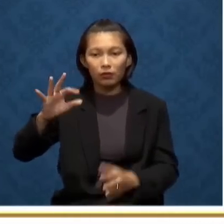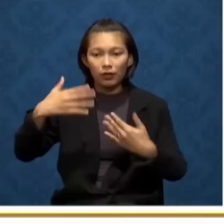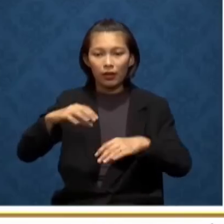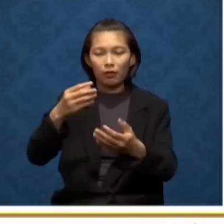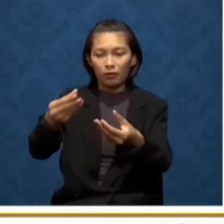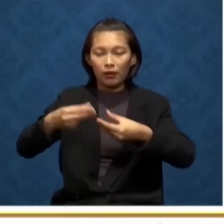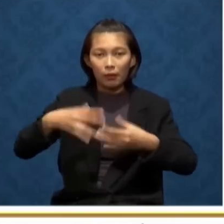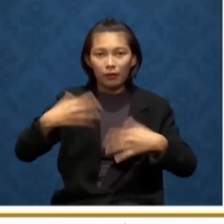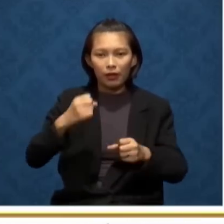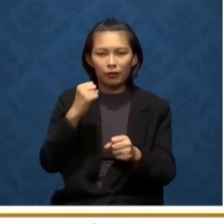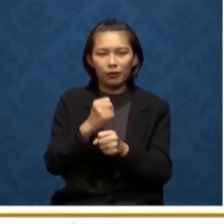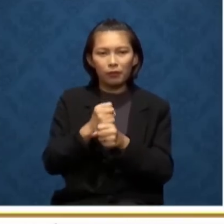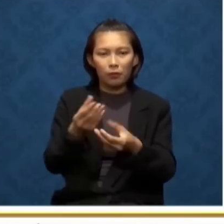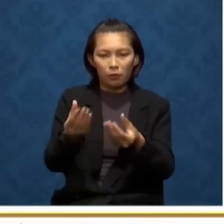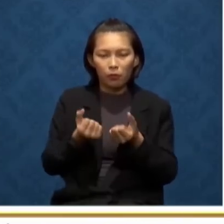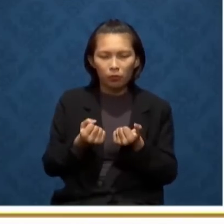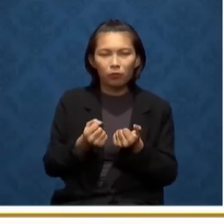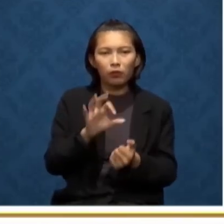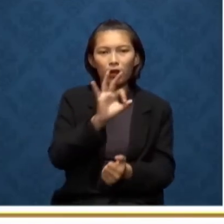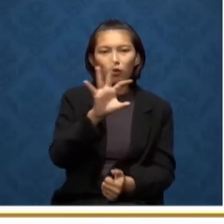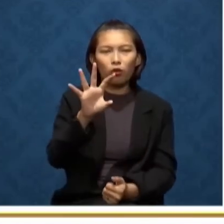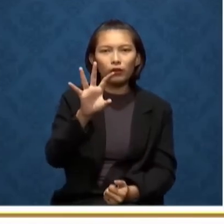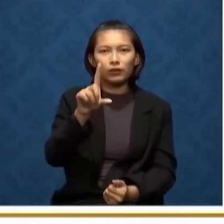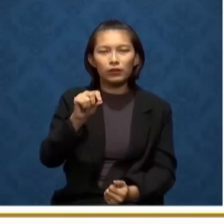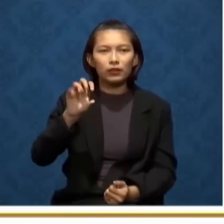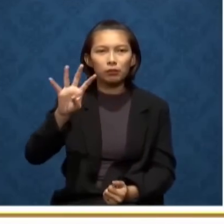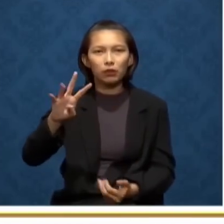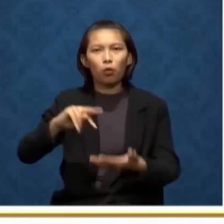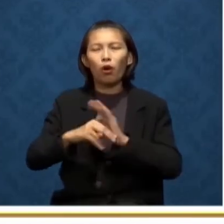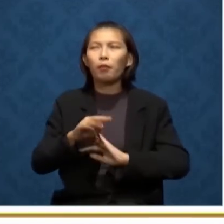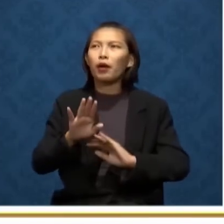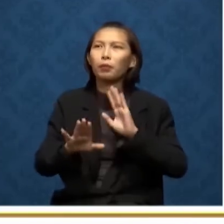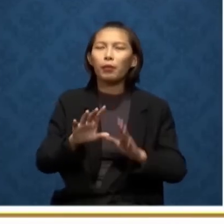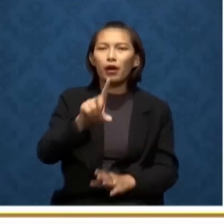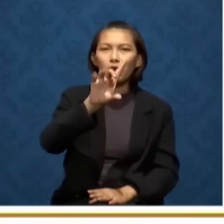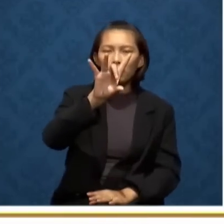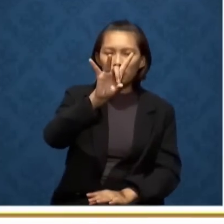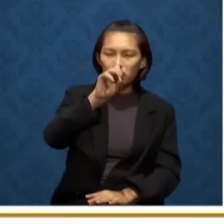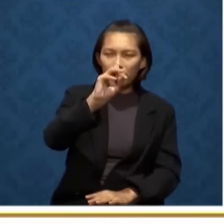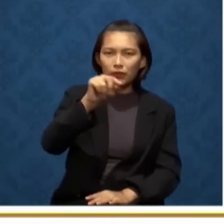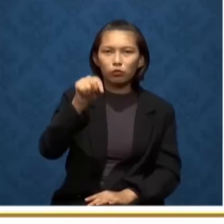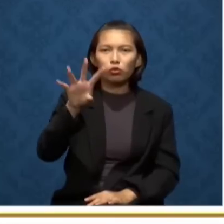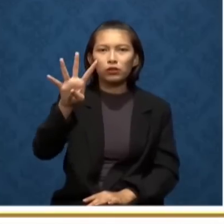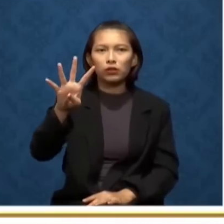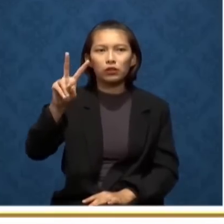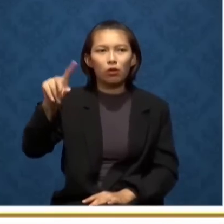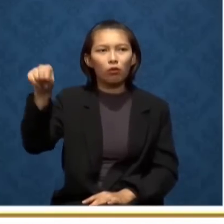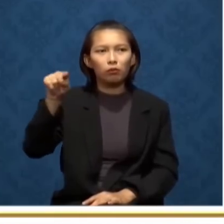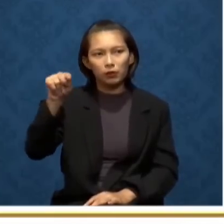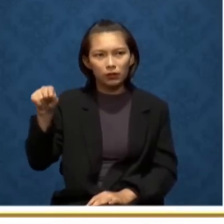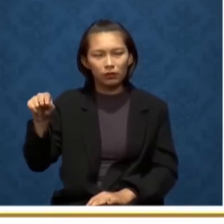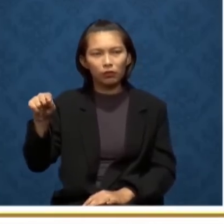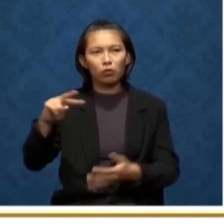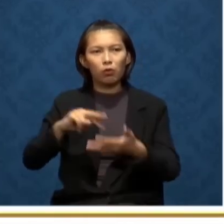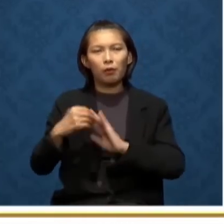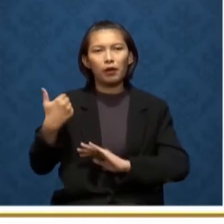ดำเินการ 924 เรื่องคิดเป็นร้อยละ 80.42ซึ่มีการ